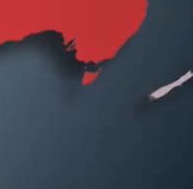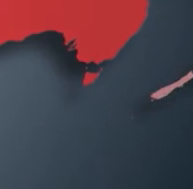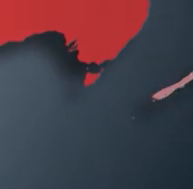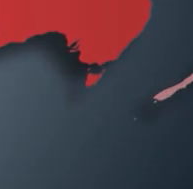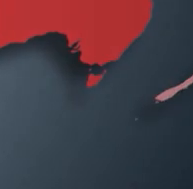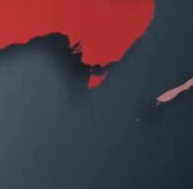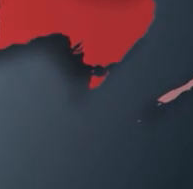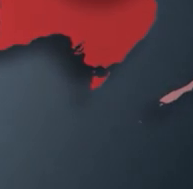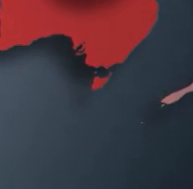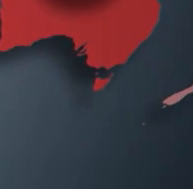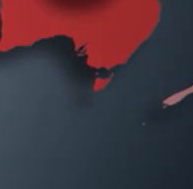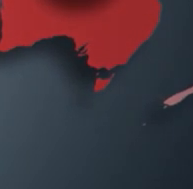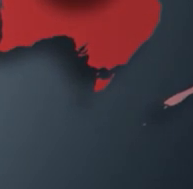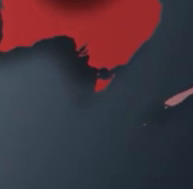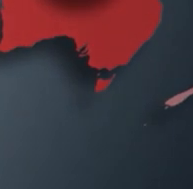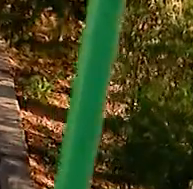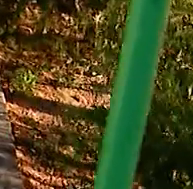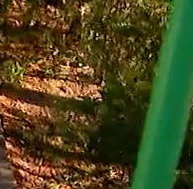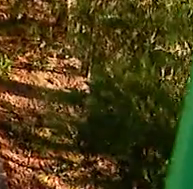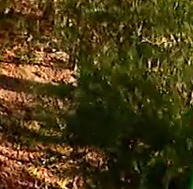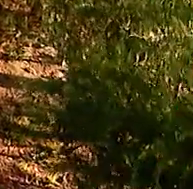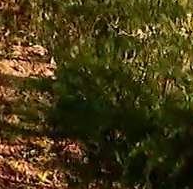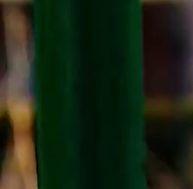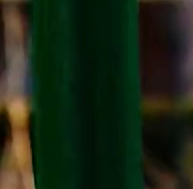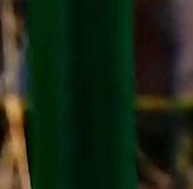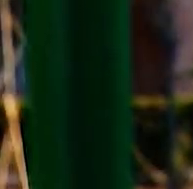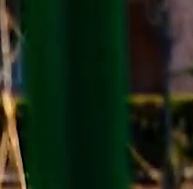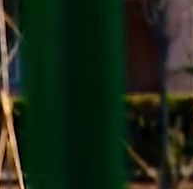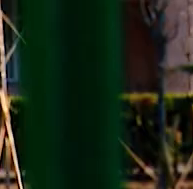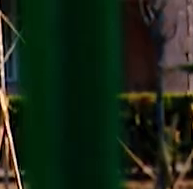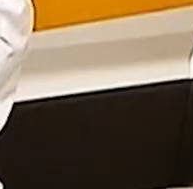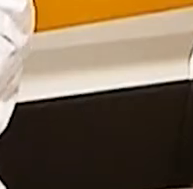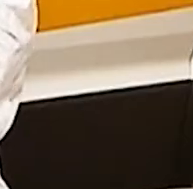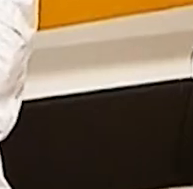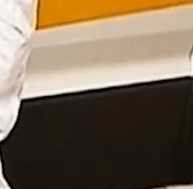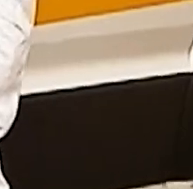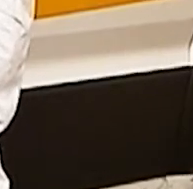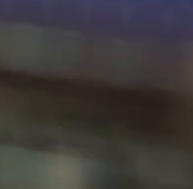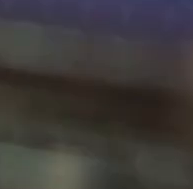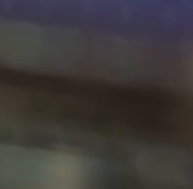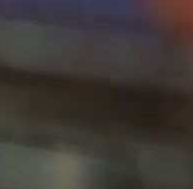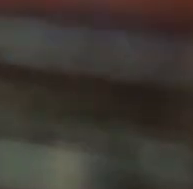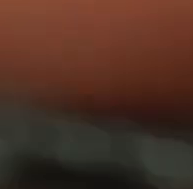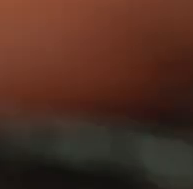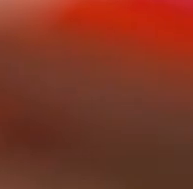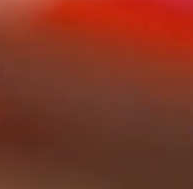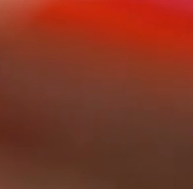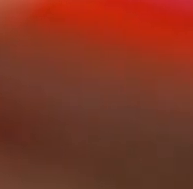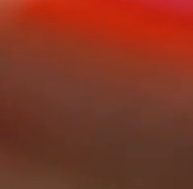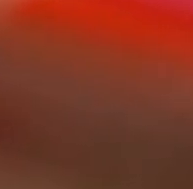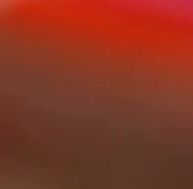Pandemit გამოწვეული ცვლილებების გავლენა შეზღუდული შესაძლებლობის მქონე ბავშვთა ფსიქოემოციურ მდგომარეობაზე. Როგორ აღმოვუჩინოთ